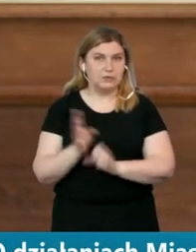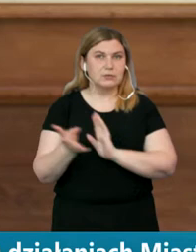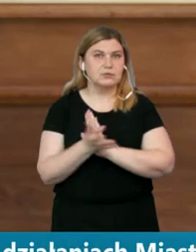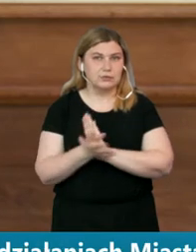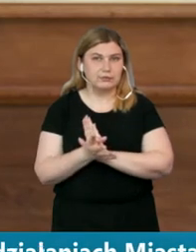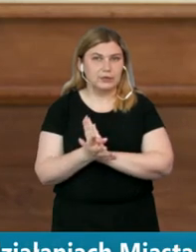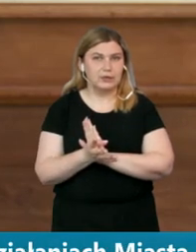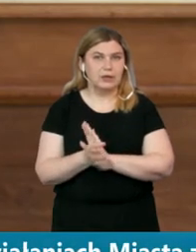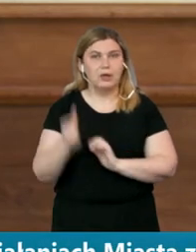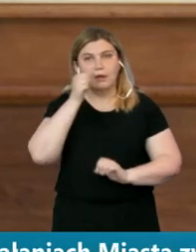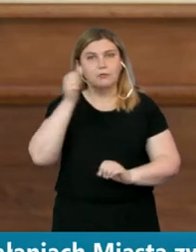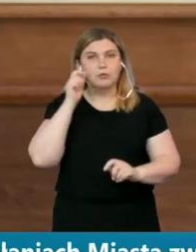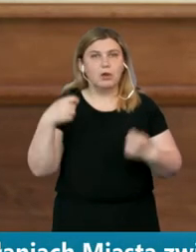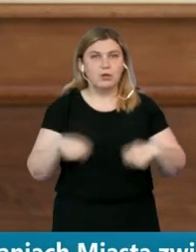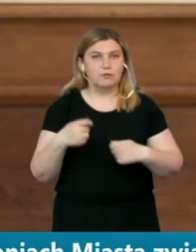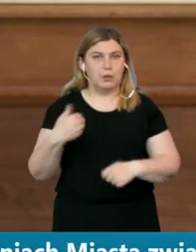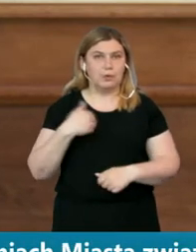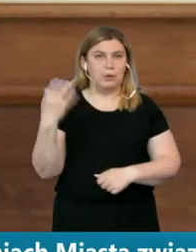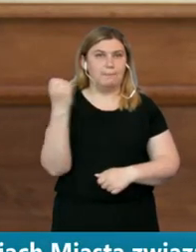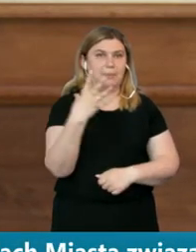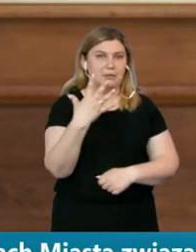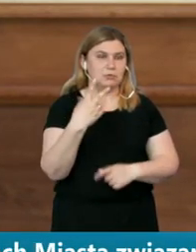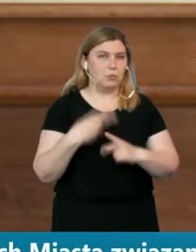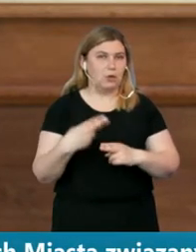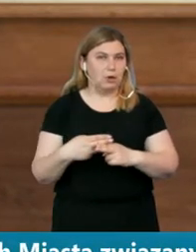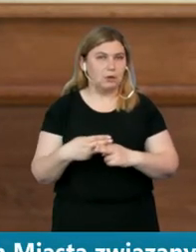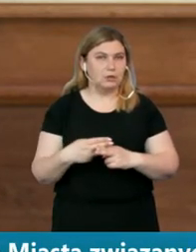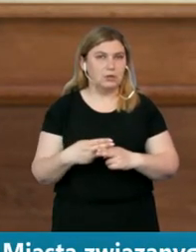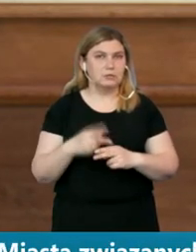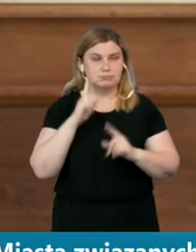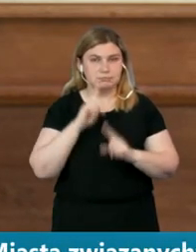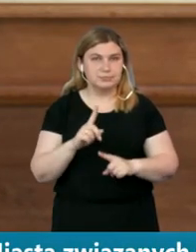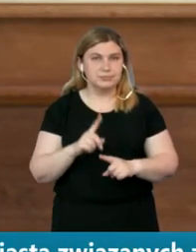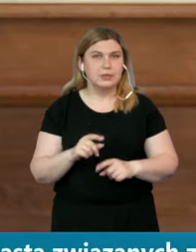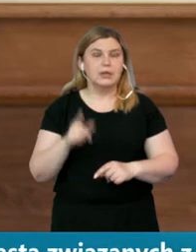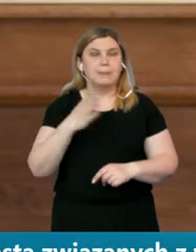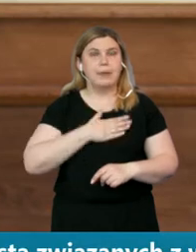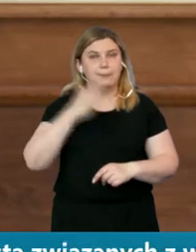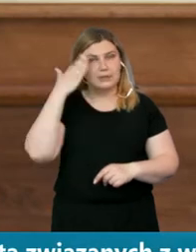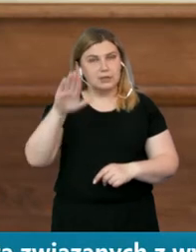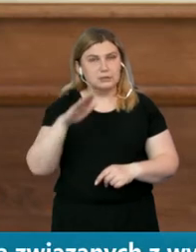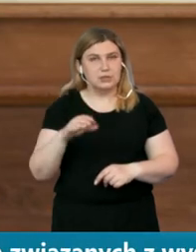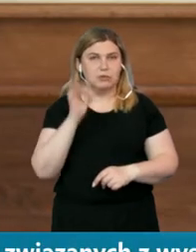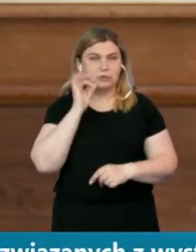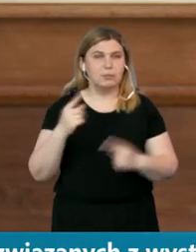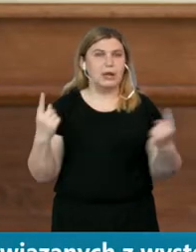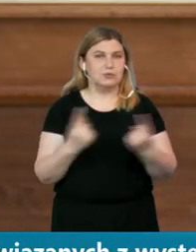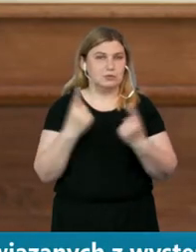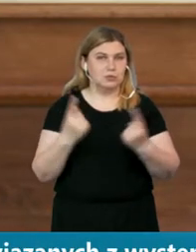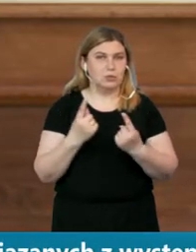COVID-19. Wczoraj w Szczecinie mieliśmy tylko 5 przypadków stwierdzonego zakażenia, więc mamy nadzieję, że ta dobra sytuacja będzie